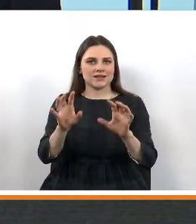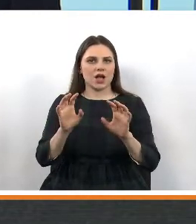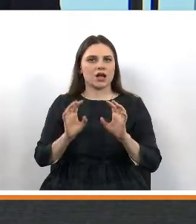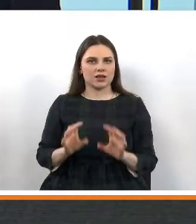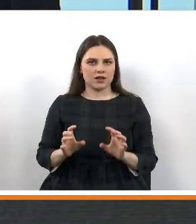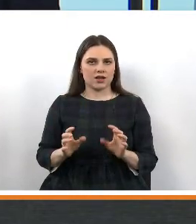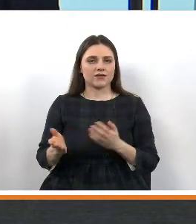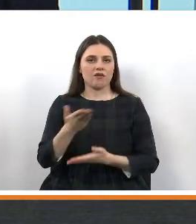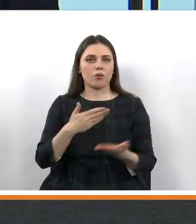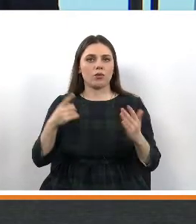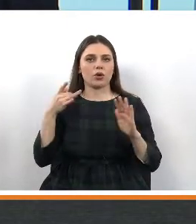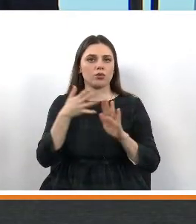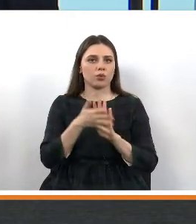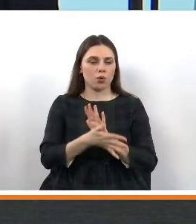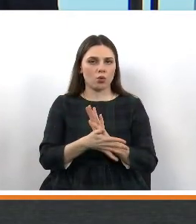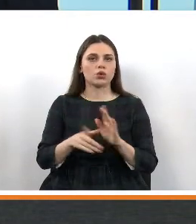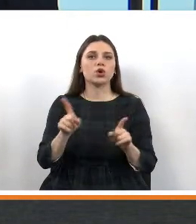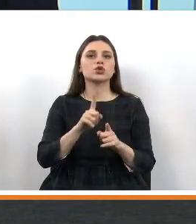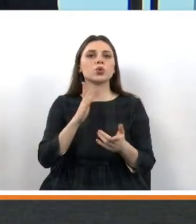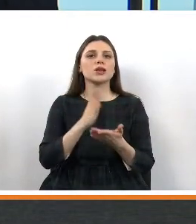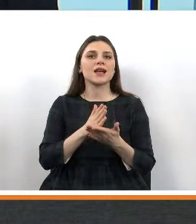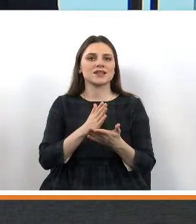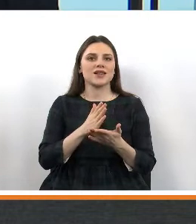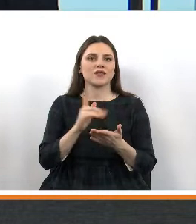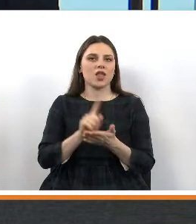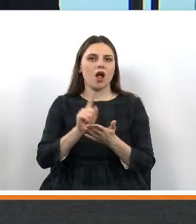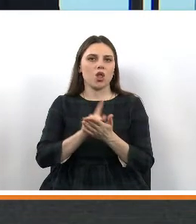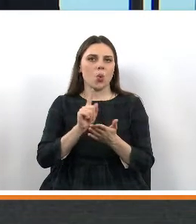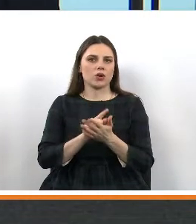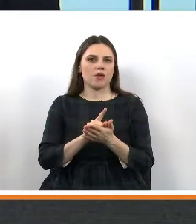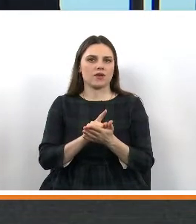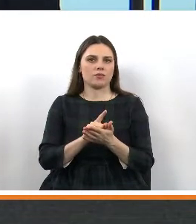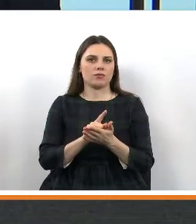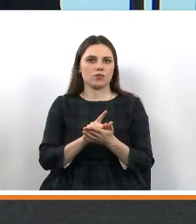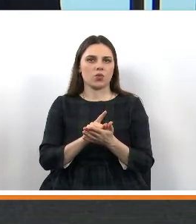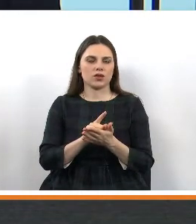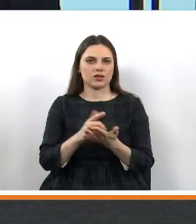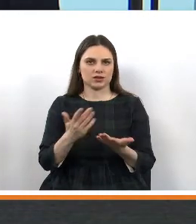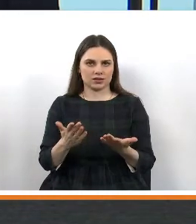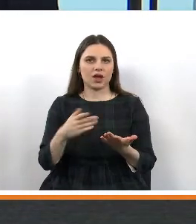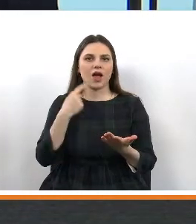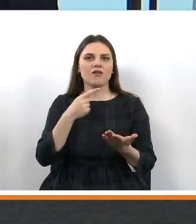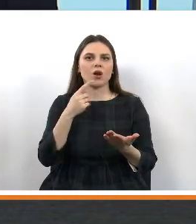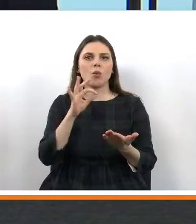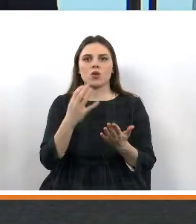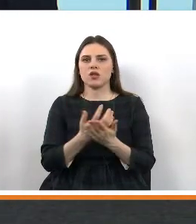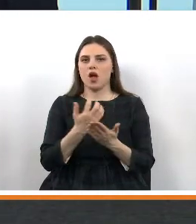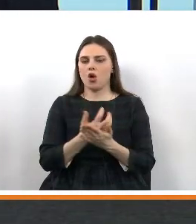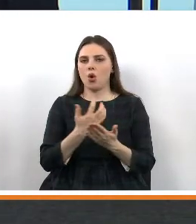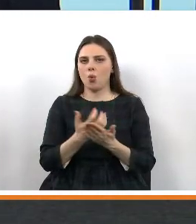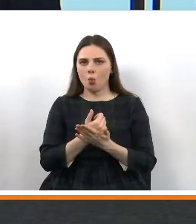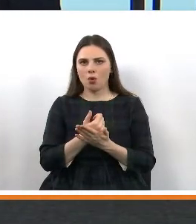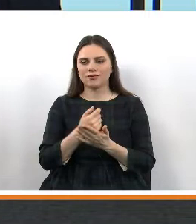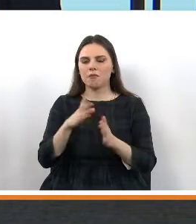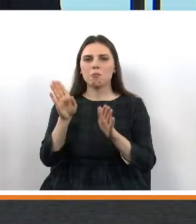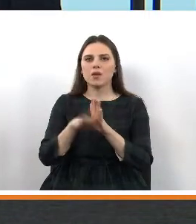что у нас есть в налоговом кодексе, естественно, упоминание о целевом капитале, там, где мы говорим о доходах, которые не подлежат